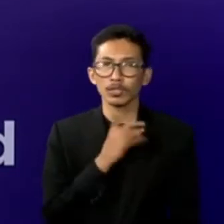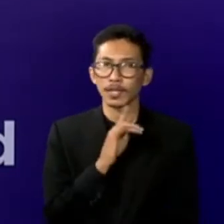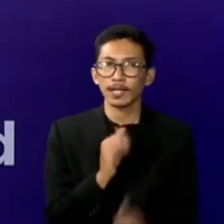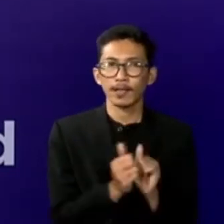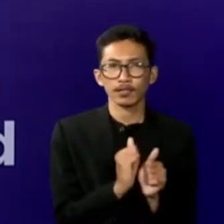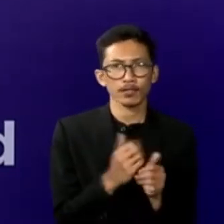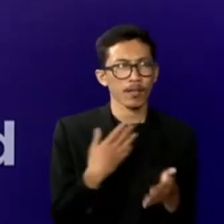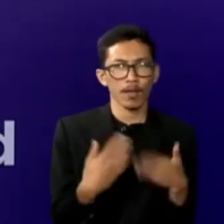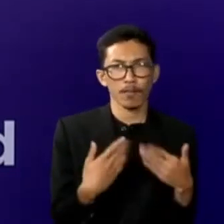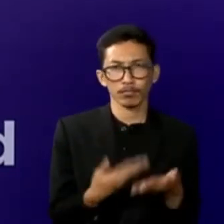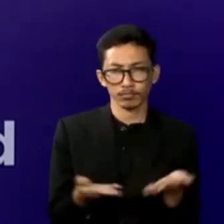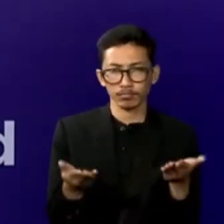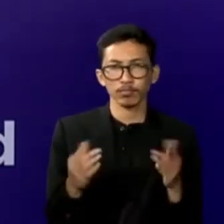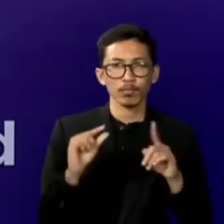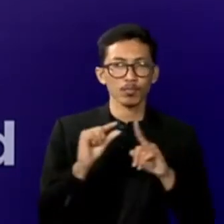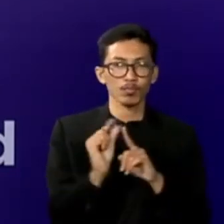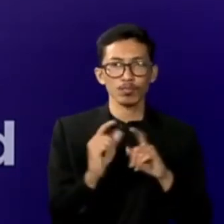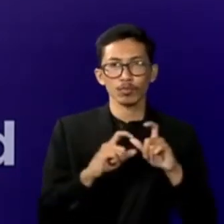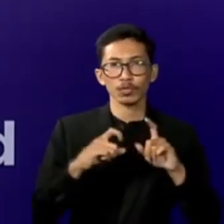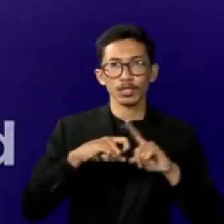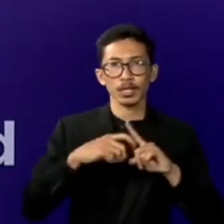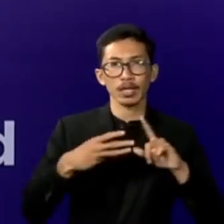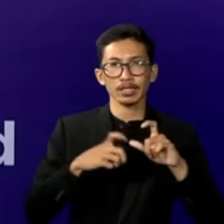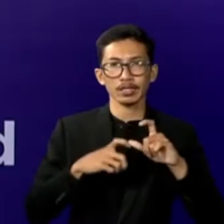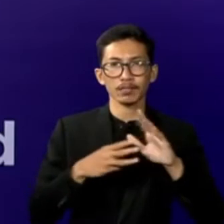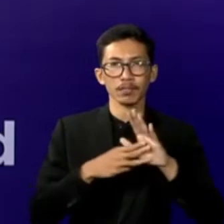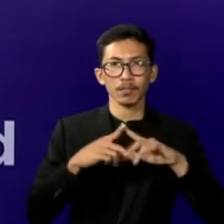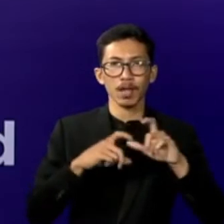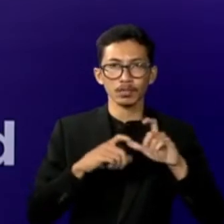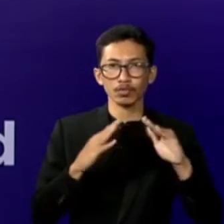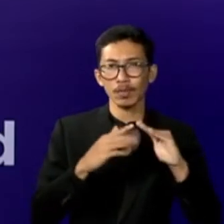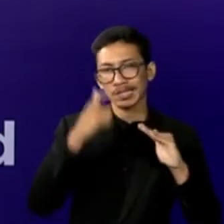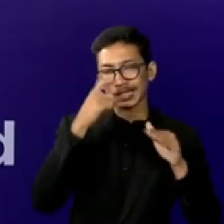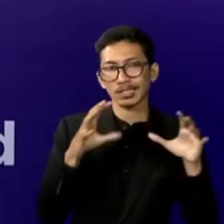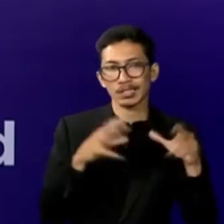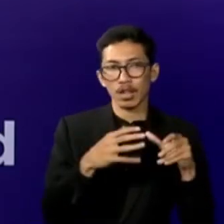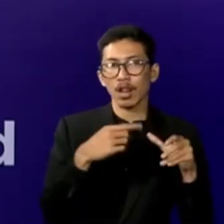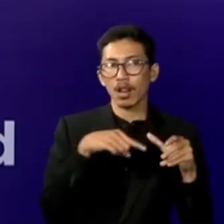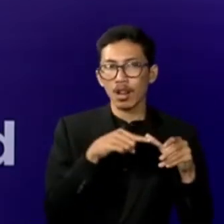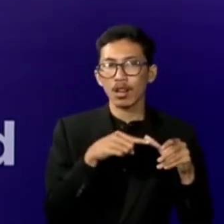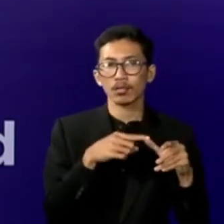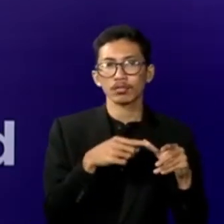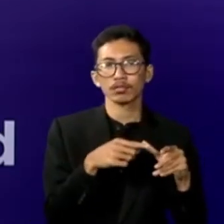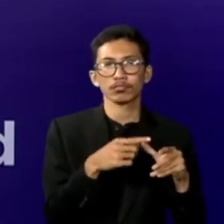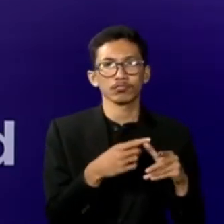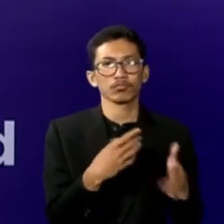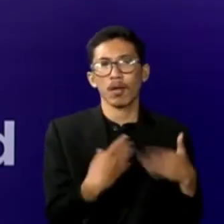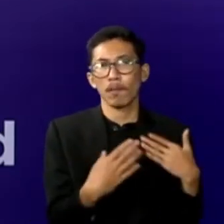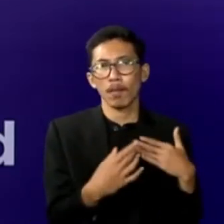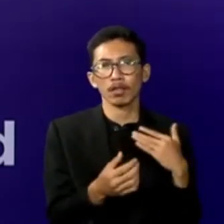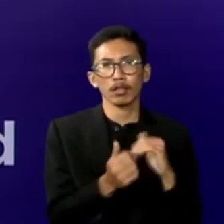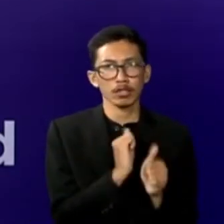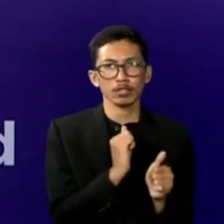puskesmas 10 kita betul-betul memang kita itu ada gejala untuk apa namanya eh copied maka dia akan melakukan